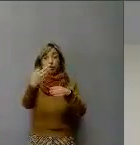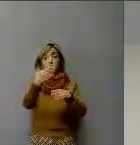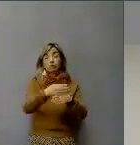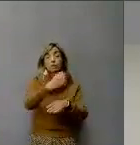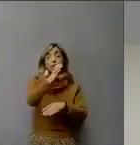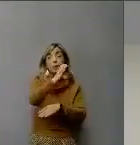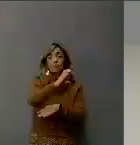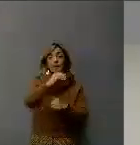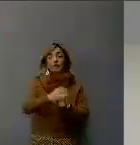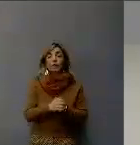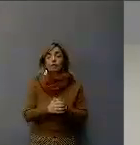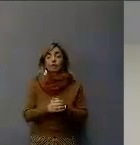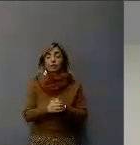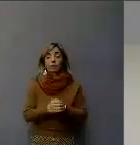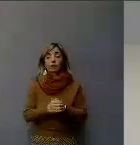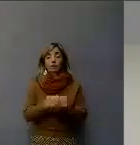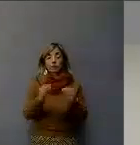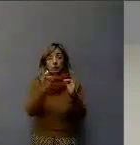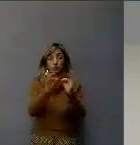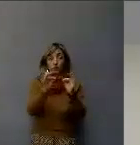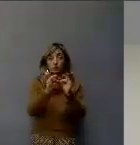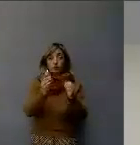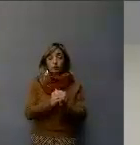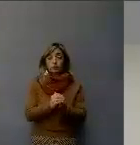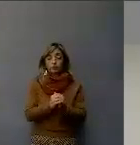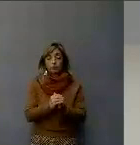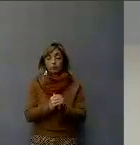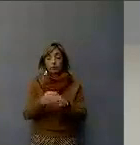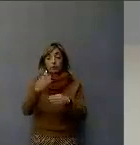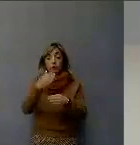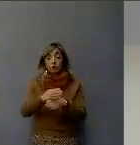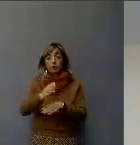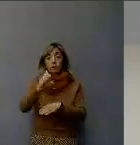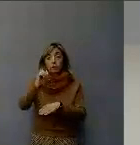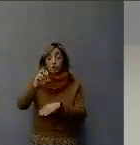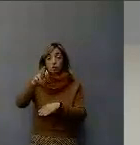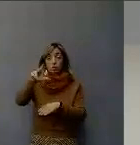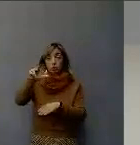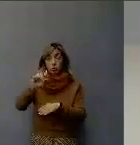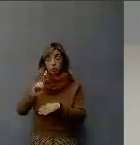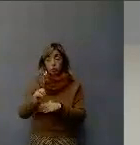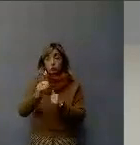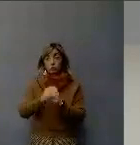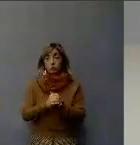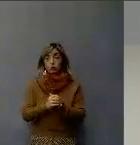campanella favorevole consigliera corso